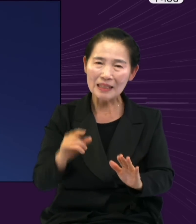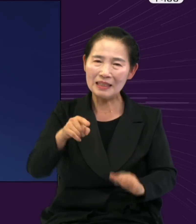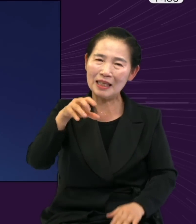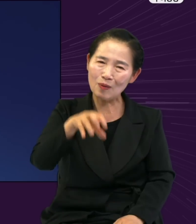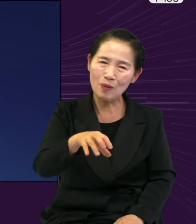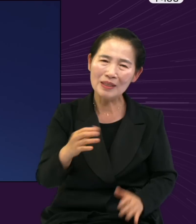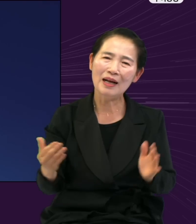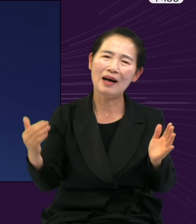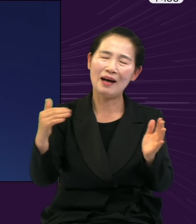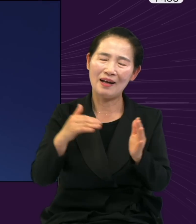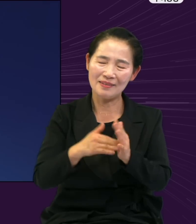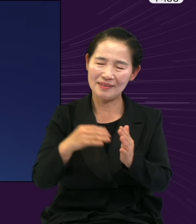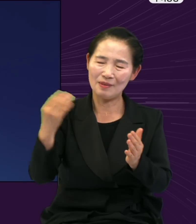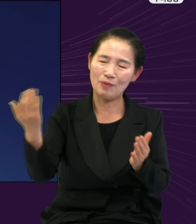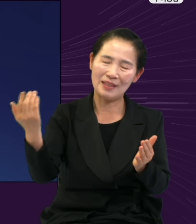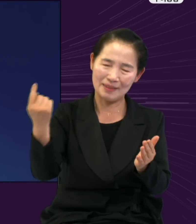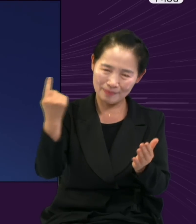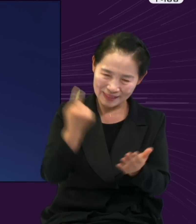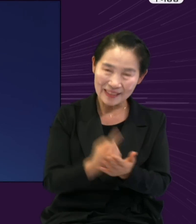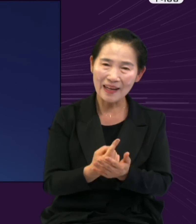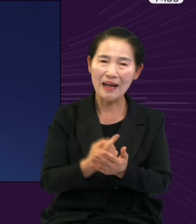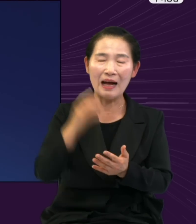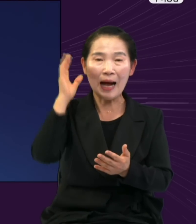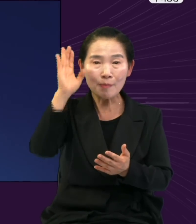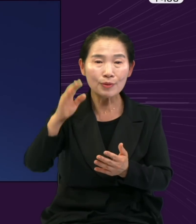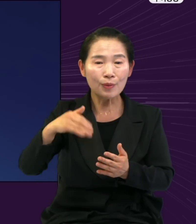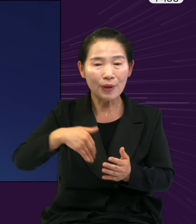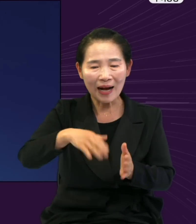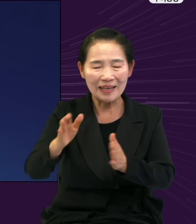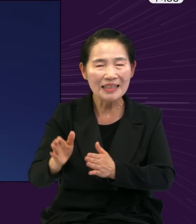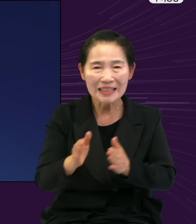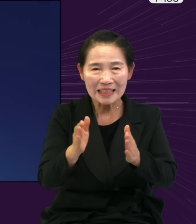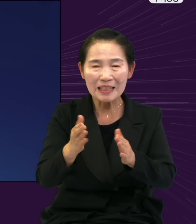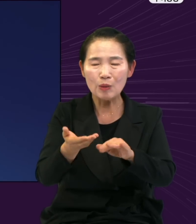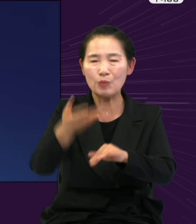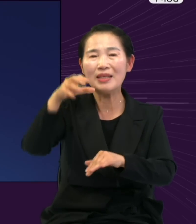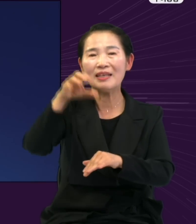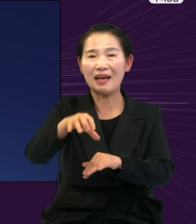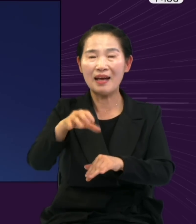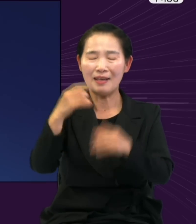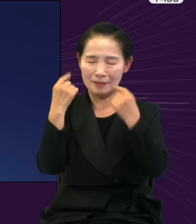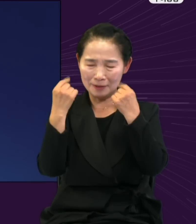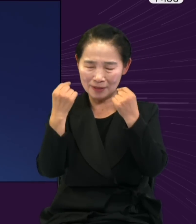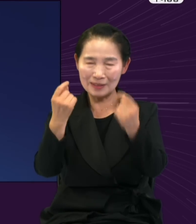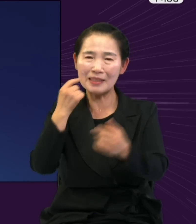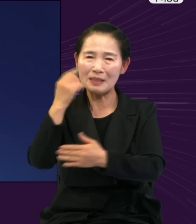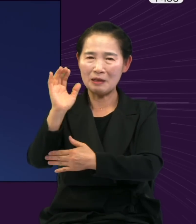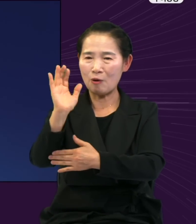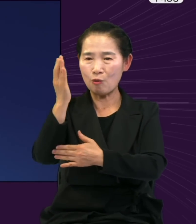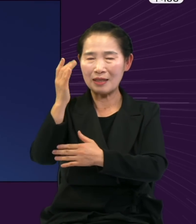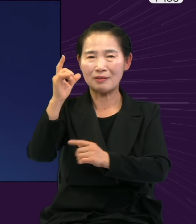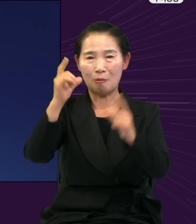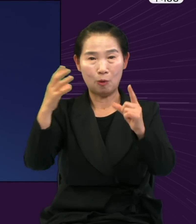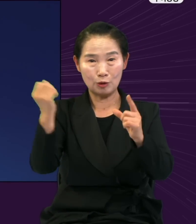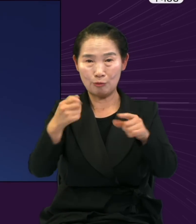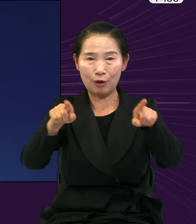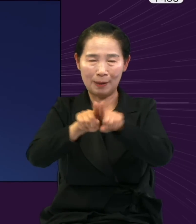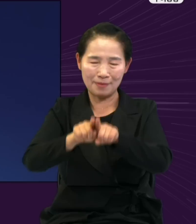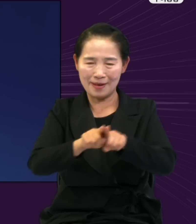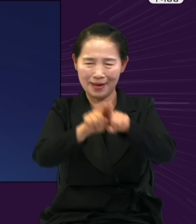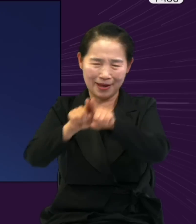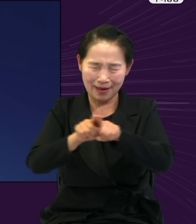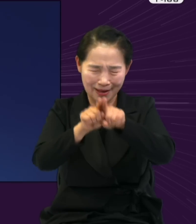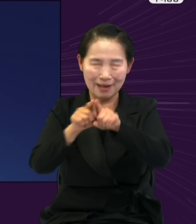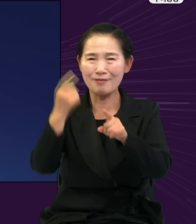왔습니다. 앞으로 우리가 달려갈 그 길 위에 여전히 영광스러운 모습으로 함께 하실 것을 믿습니다. 그러니